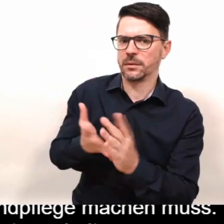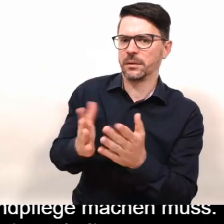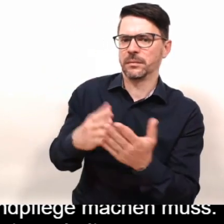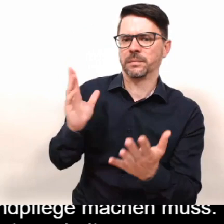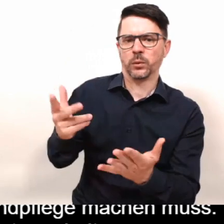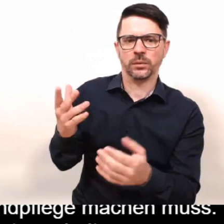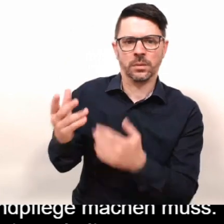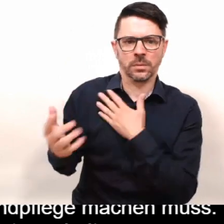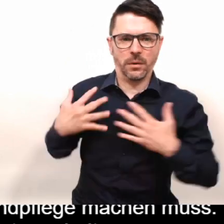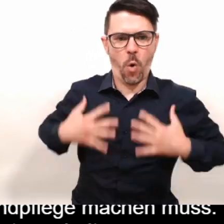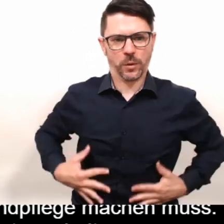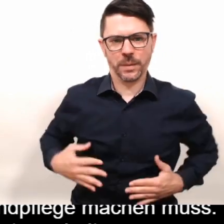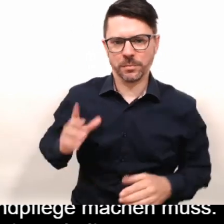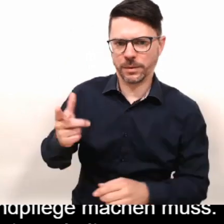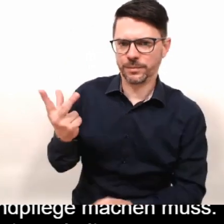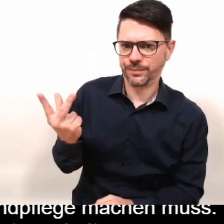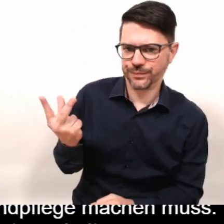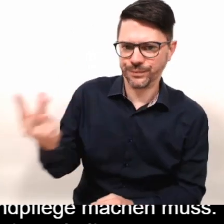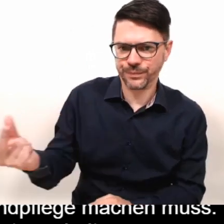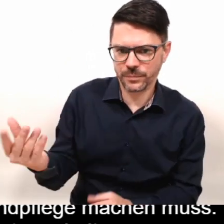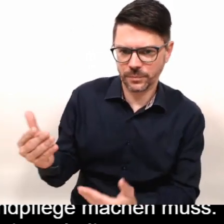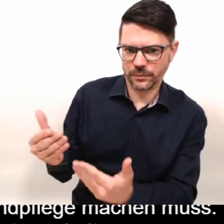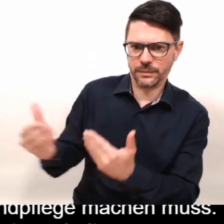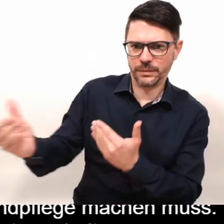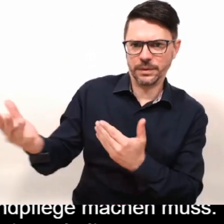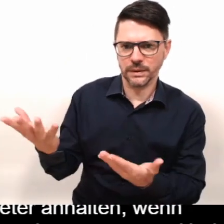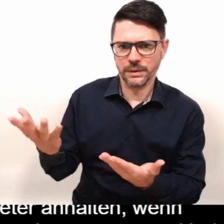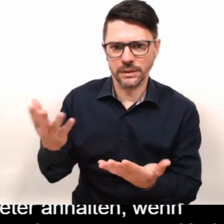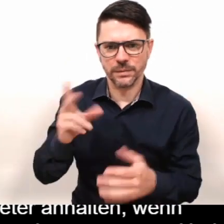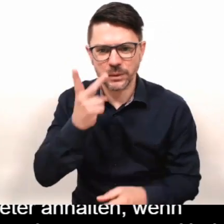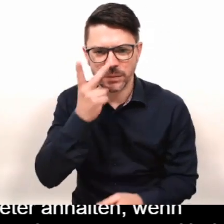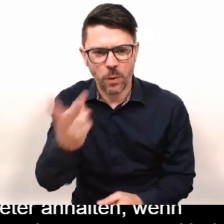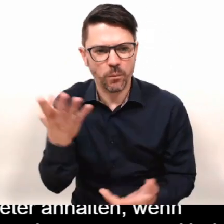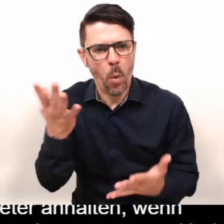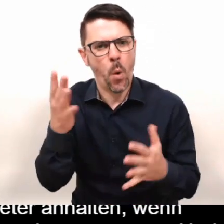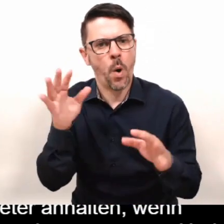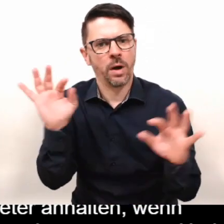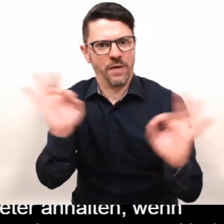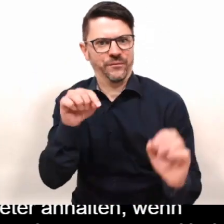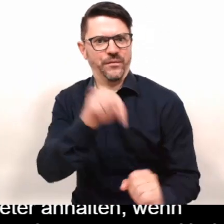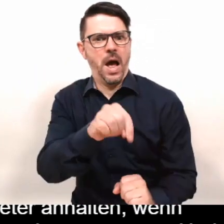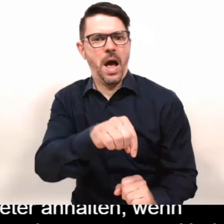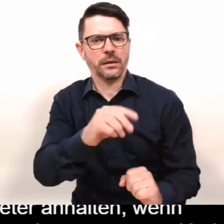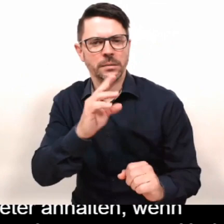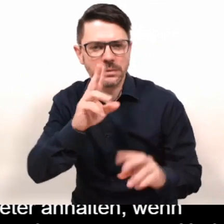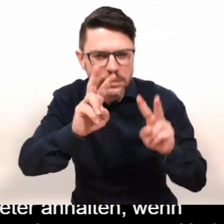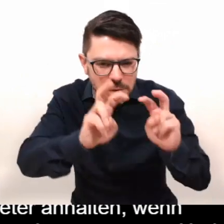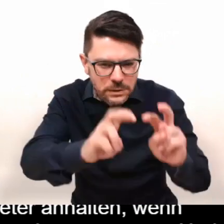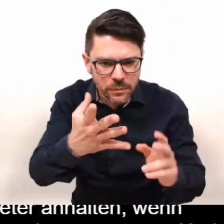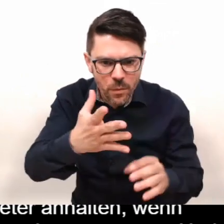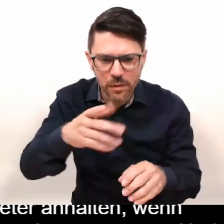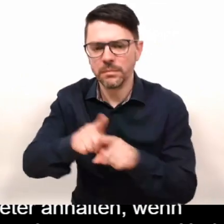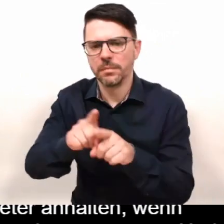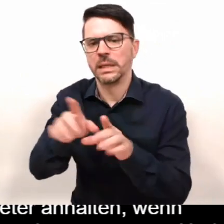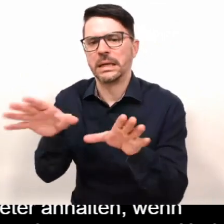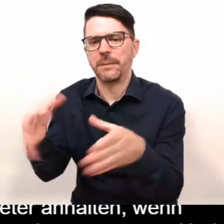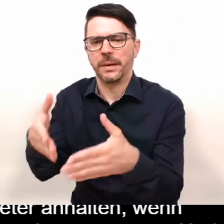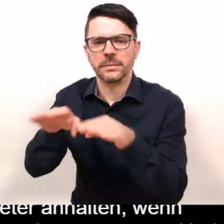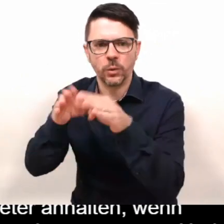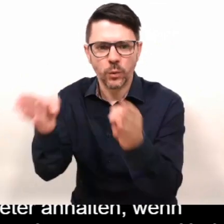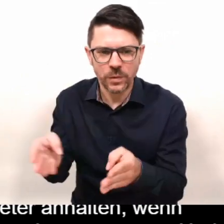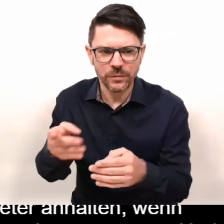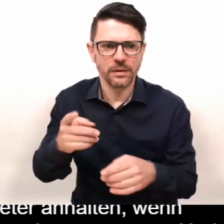Mitarbeitern in Schlachthöfen, zum Beispiel bei Siong-Song-Arbeitskräften und, und, und. Also, dass wir hier eben dann verstärkt